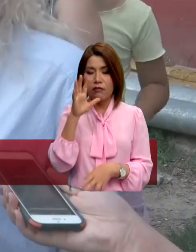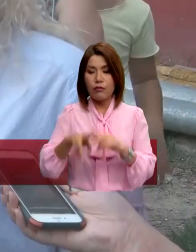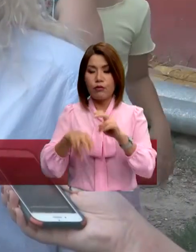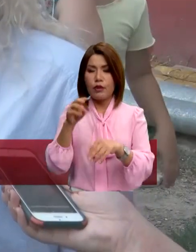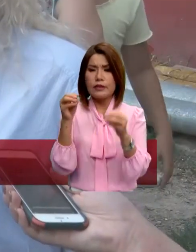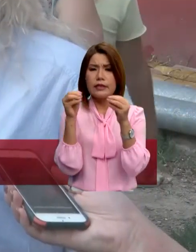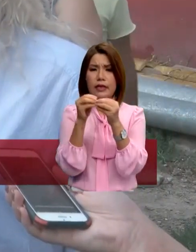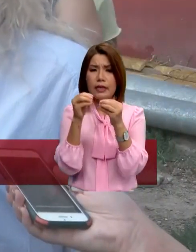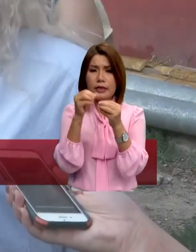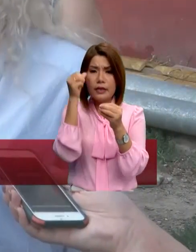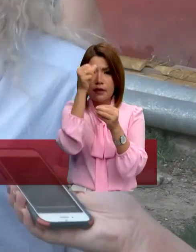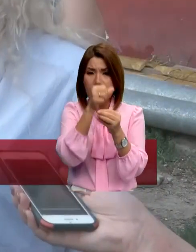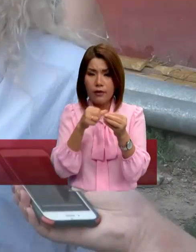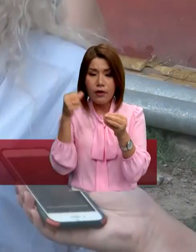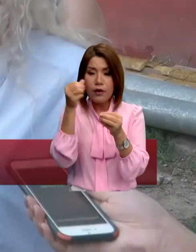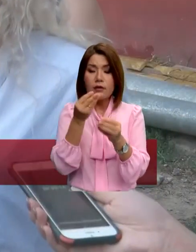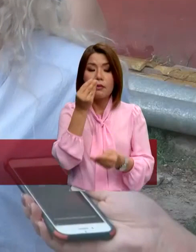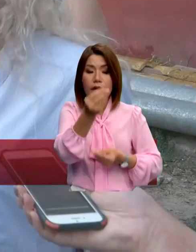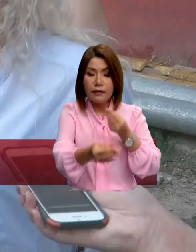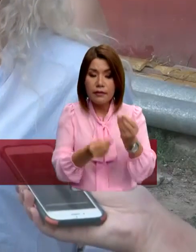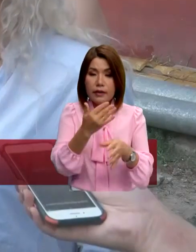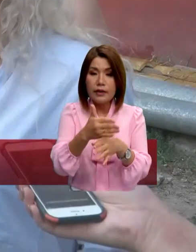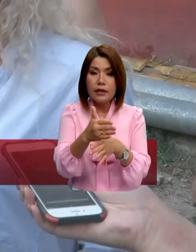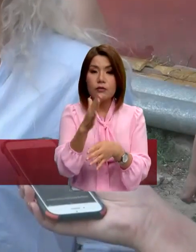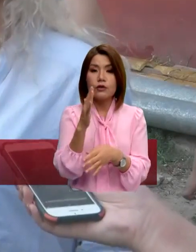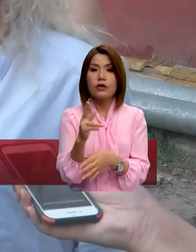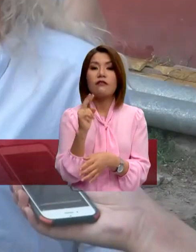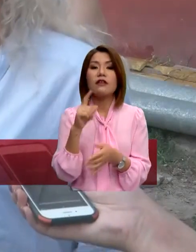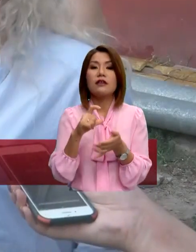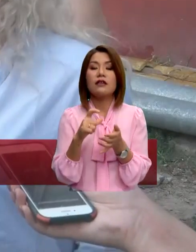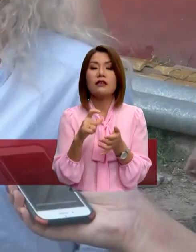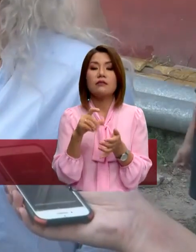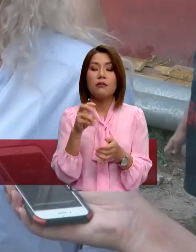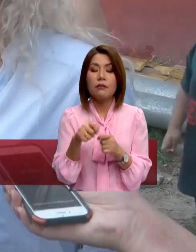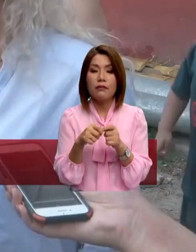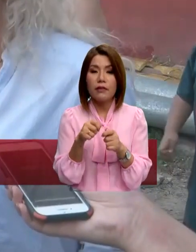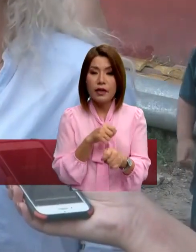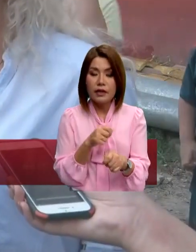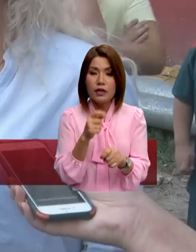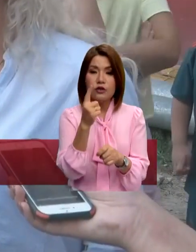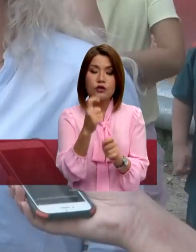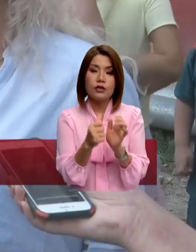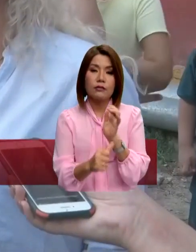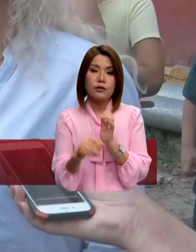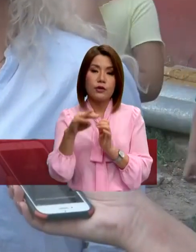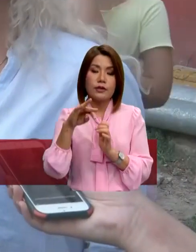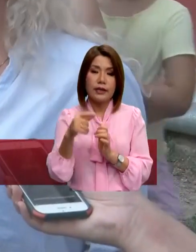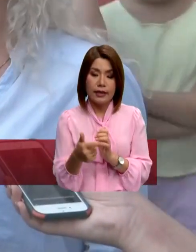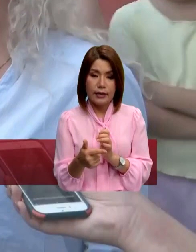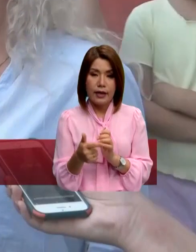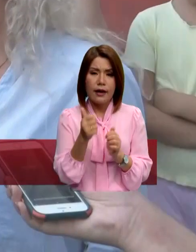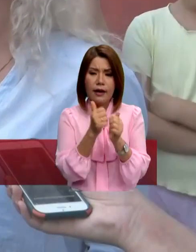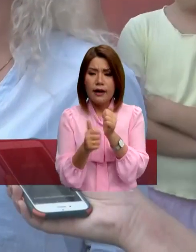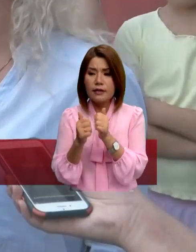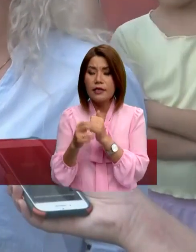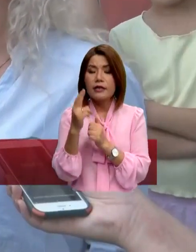жыл төлейміз. 10 жыл төлейміз. Квадратный метр 169 теңгеден төлейміз. Каждый